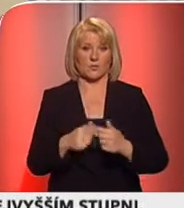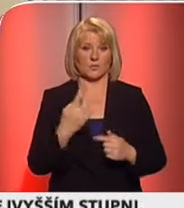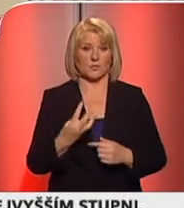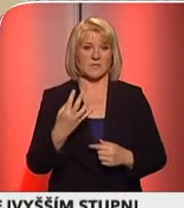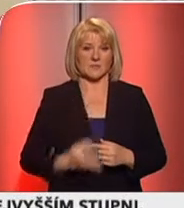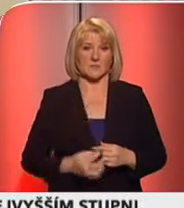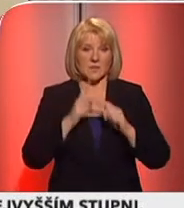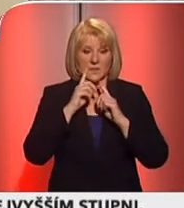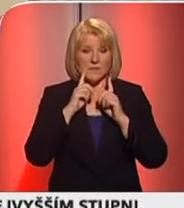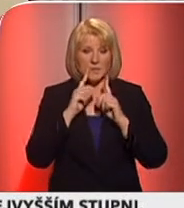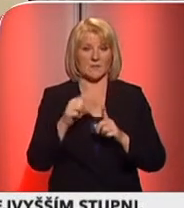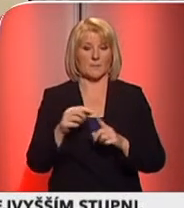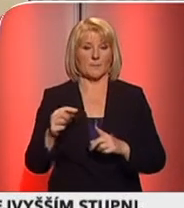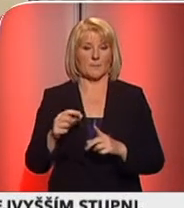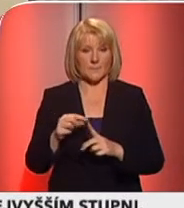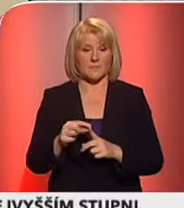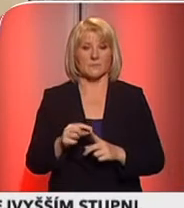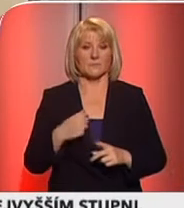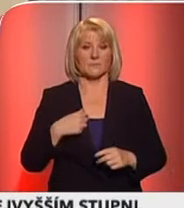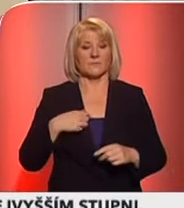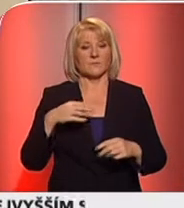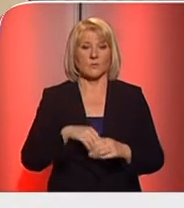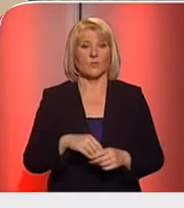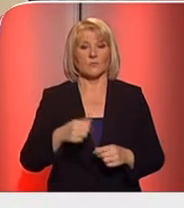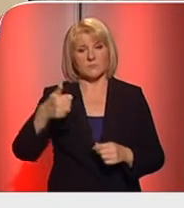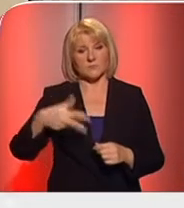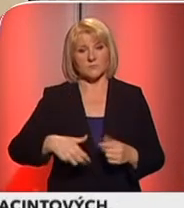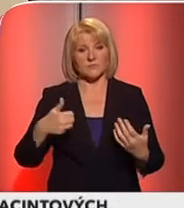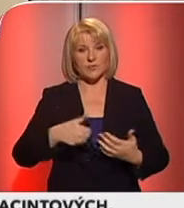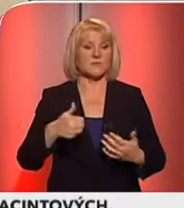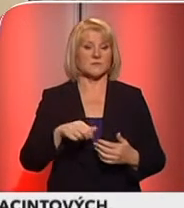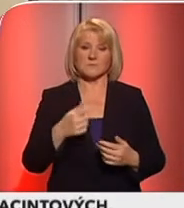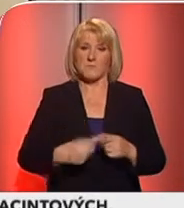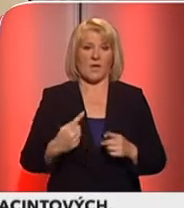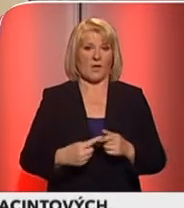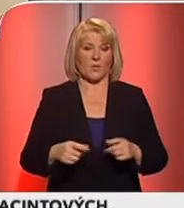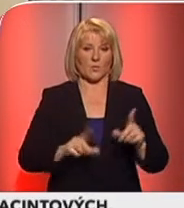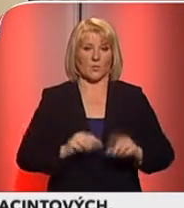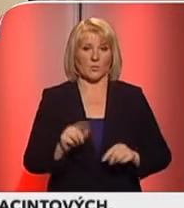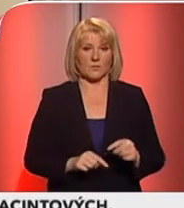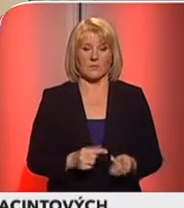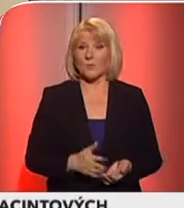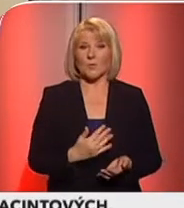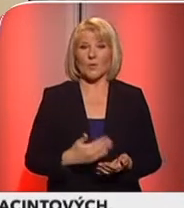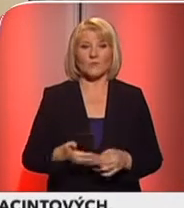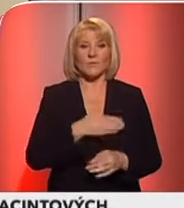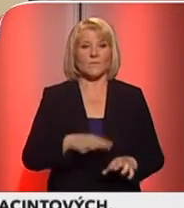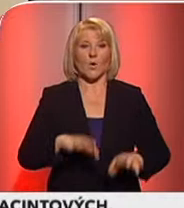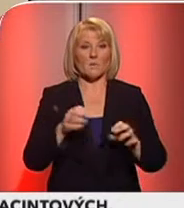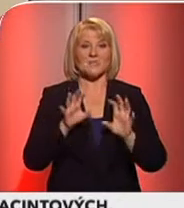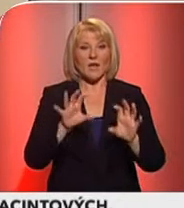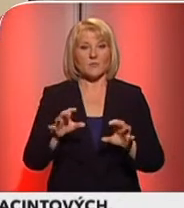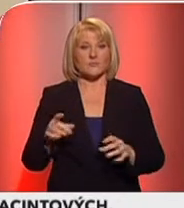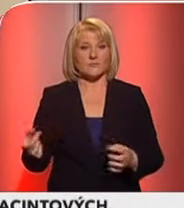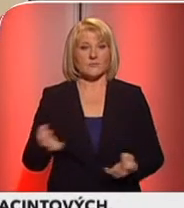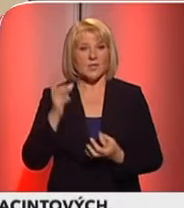40% HDP. My jsme asi mezi 6 nejméně zadluženými zeměmi. Proč se tady strašilo Řeckem před volbami a